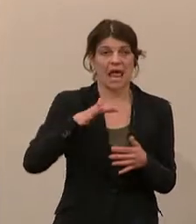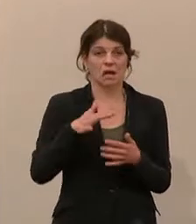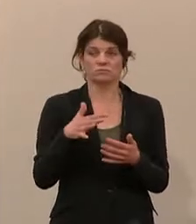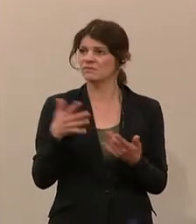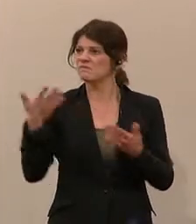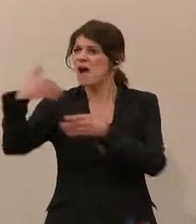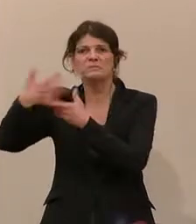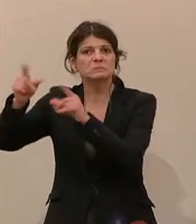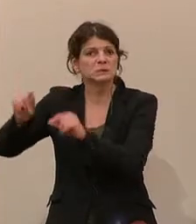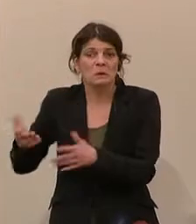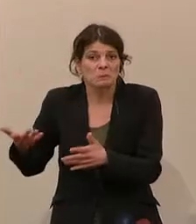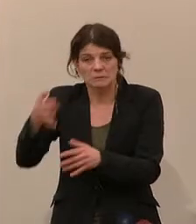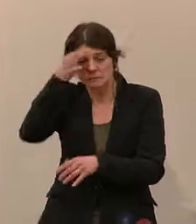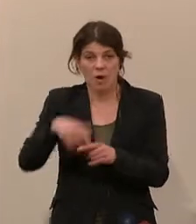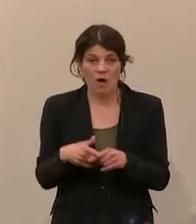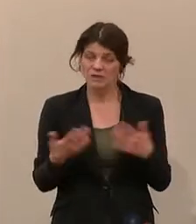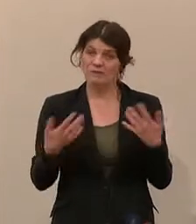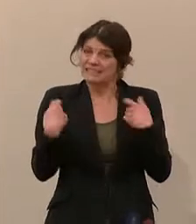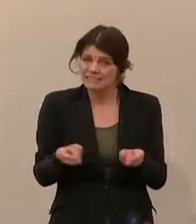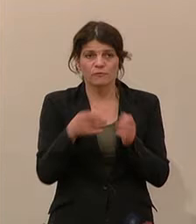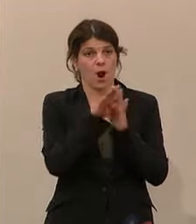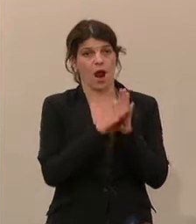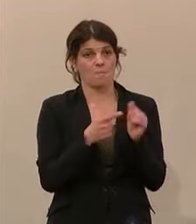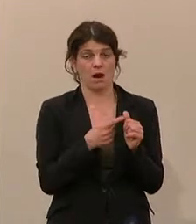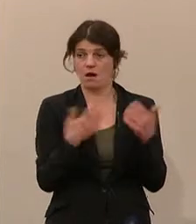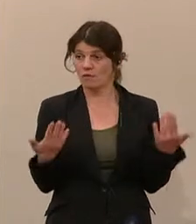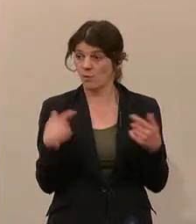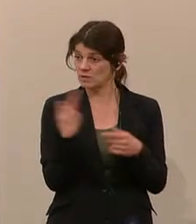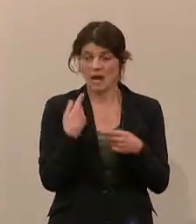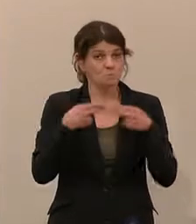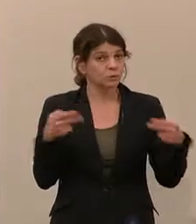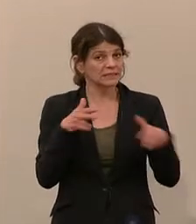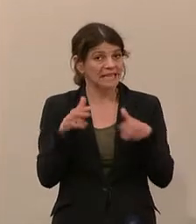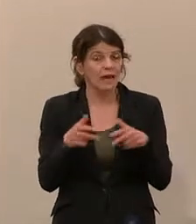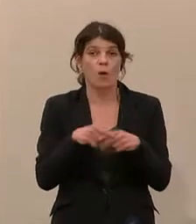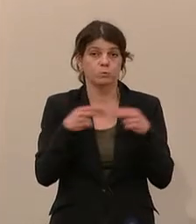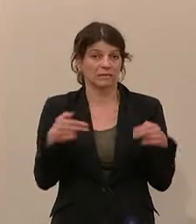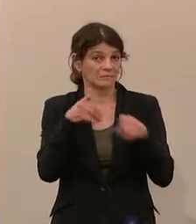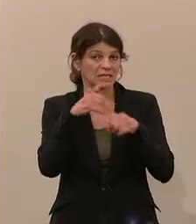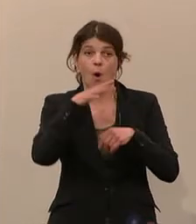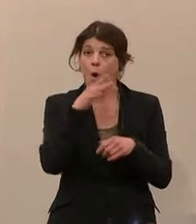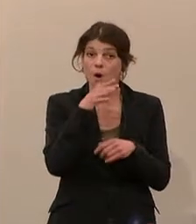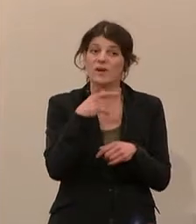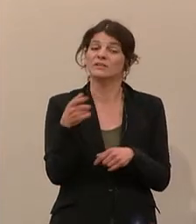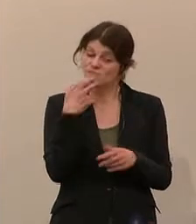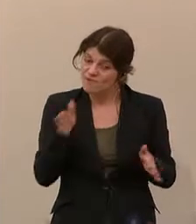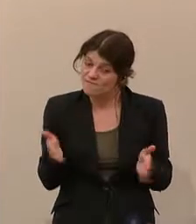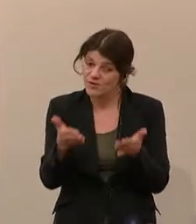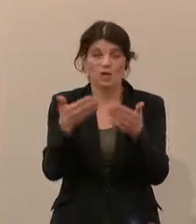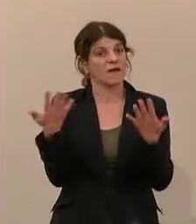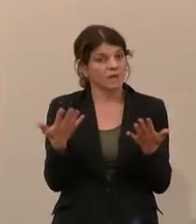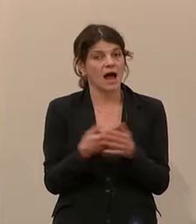wenig greifbar ist. Ganz konkrete Programme, die von unserer Bundesregierung bzw. Bundesminister Hofer gefördert werden